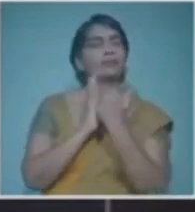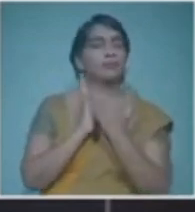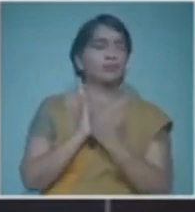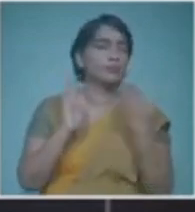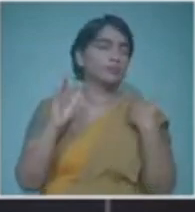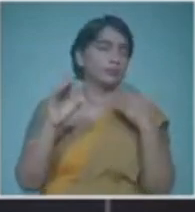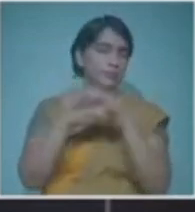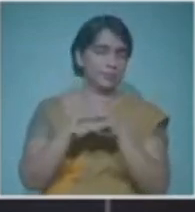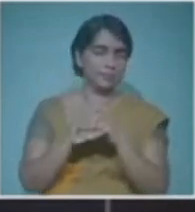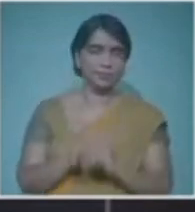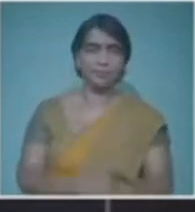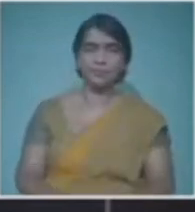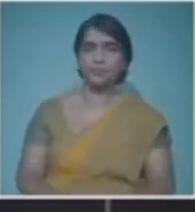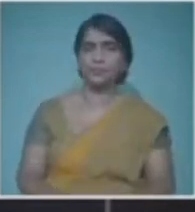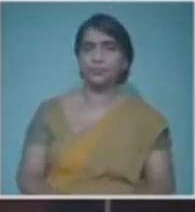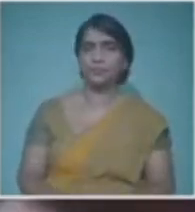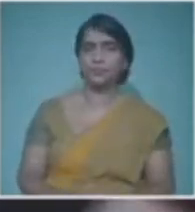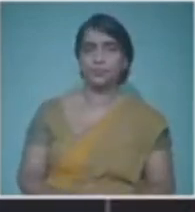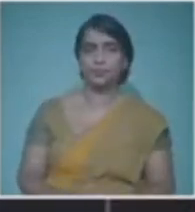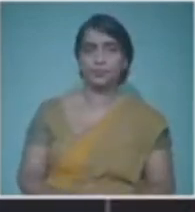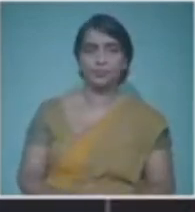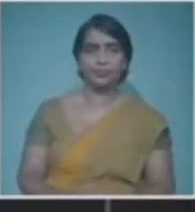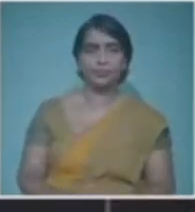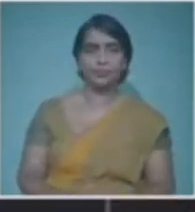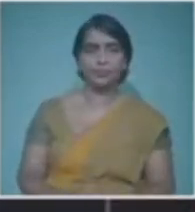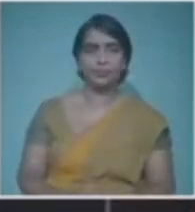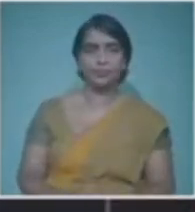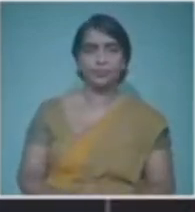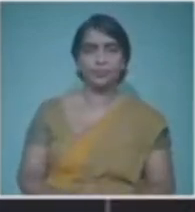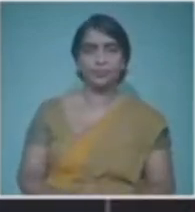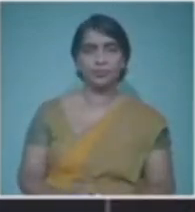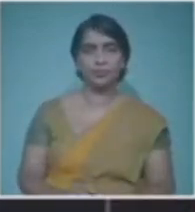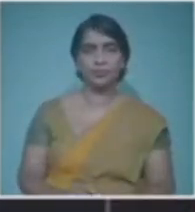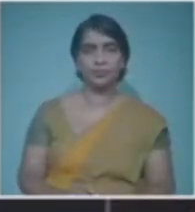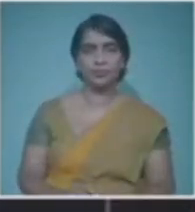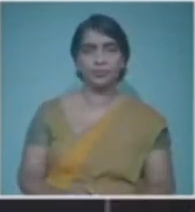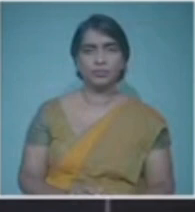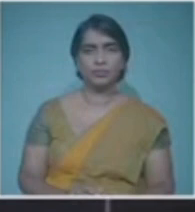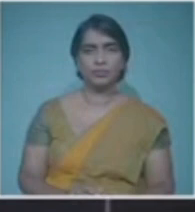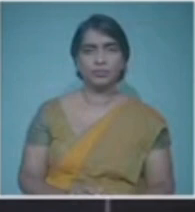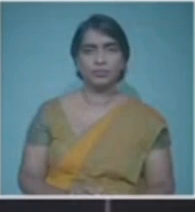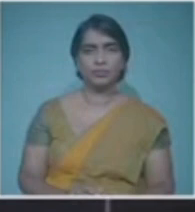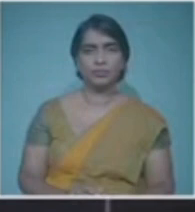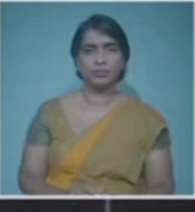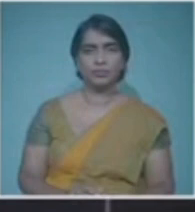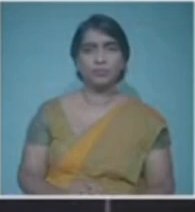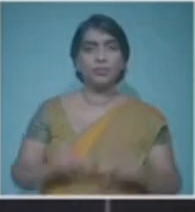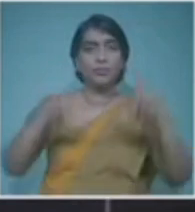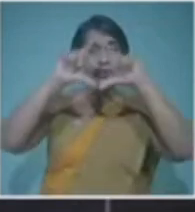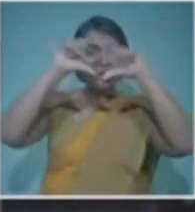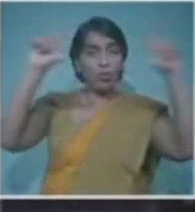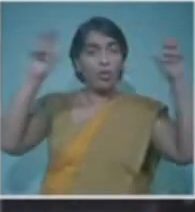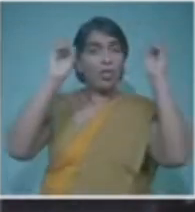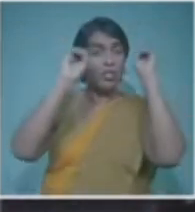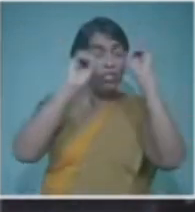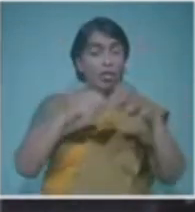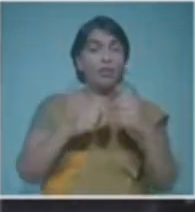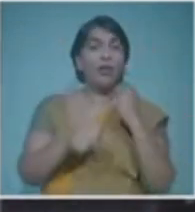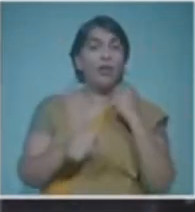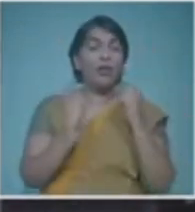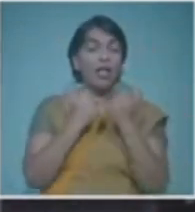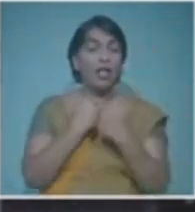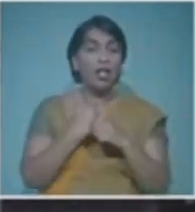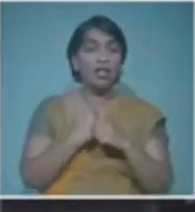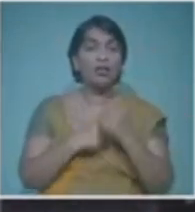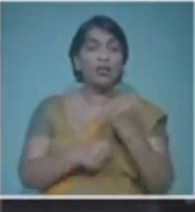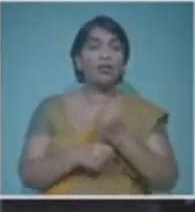තමයි අපි අවතීර්ණ වෙන්නේ. ඒක තමයි ප්‍රශ්නය. මම විශේෂයෙන් අවධානය යොමු කරනවා ඕඩ් ගැහුවෙත් ගෝඨාභය රාජපක්ෂ ඇමතුමාගේ